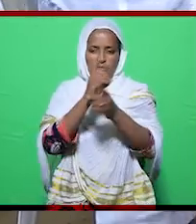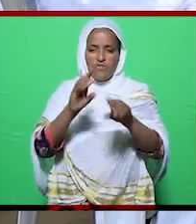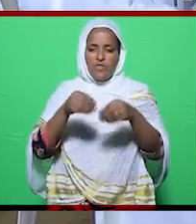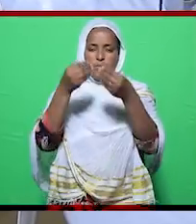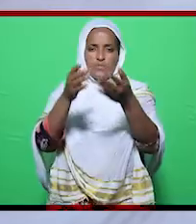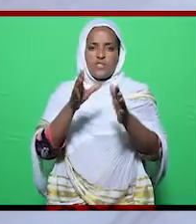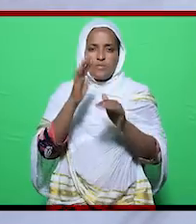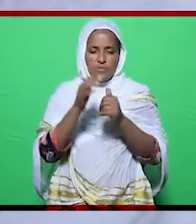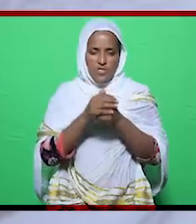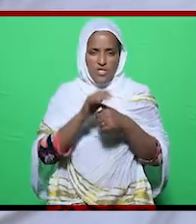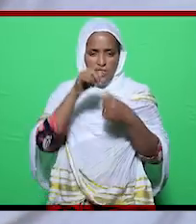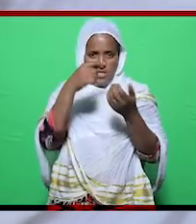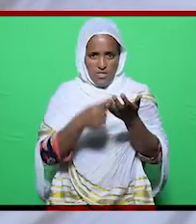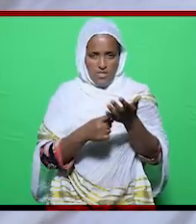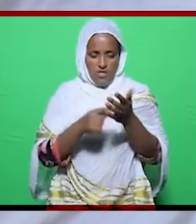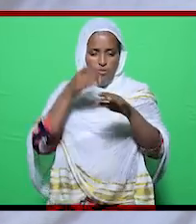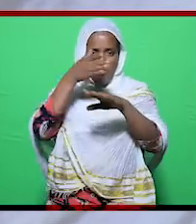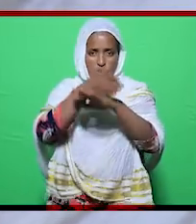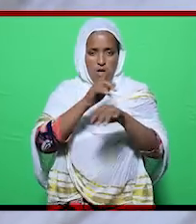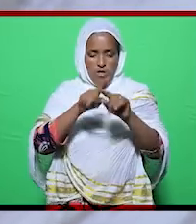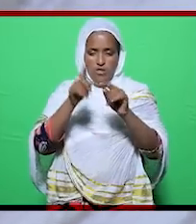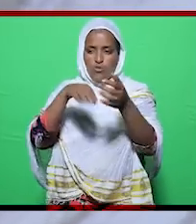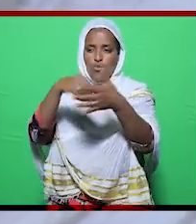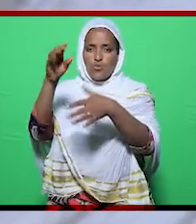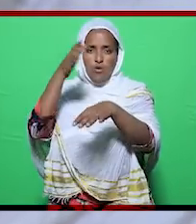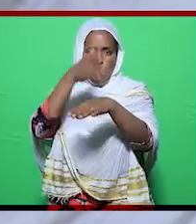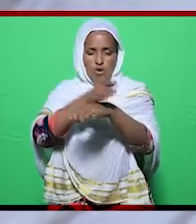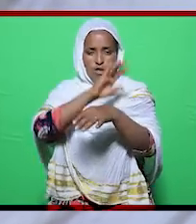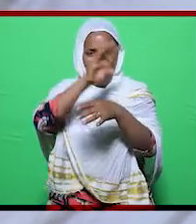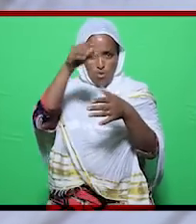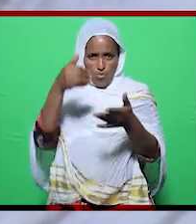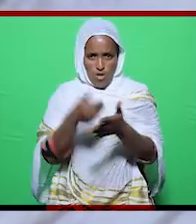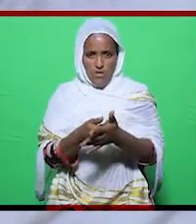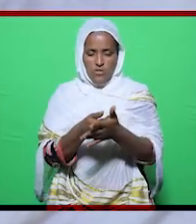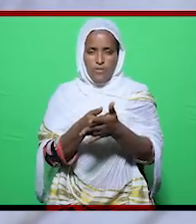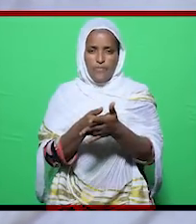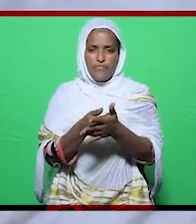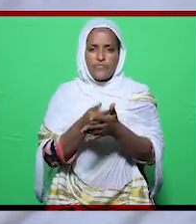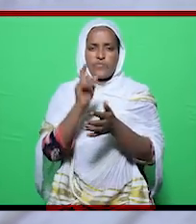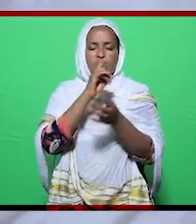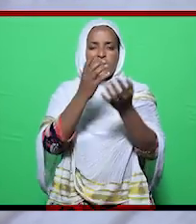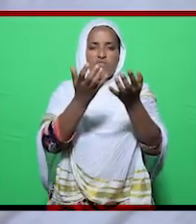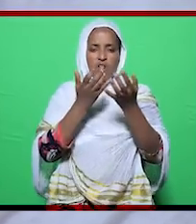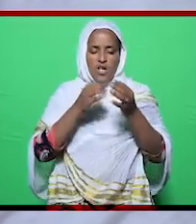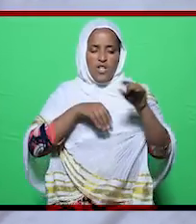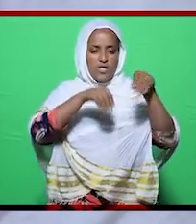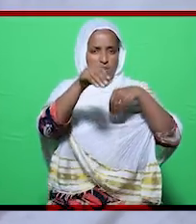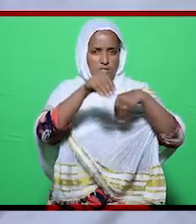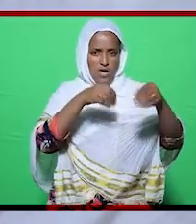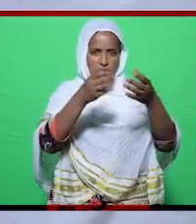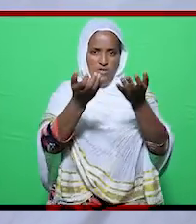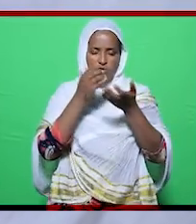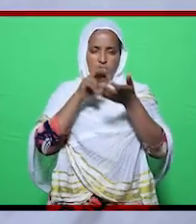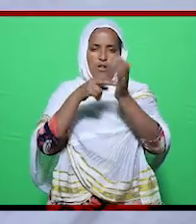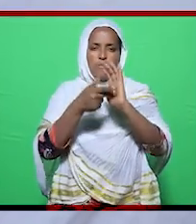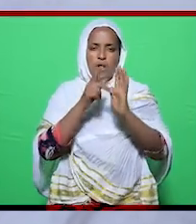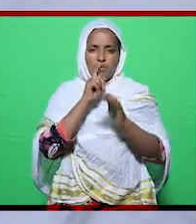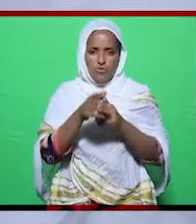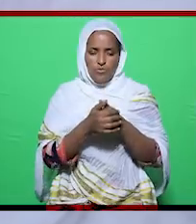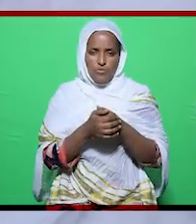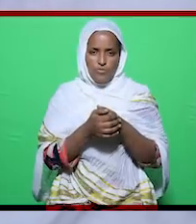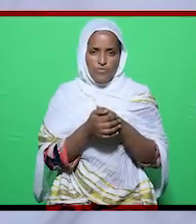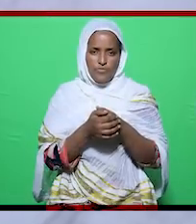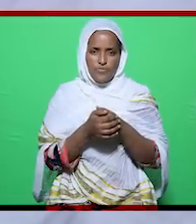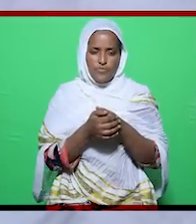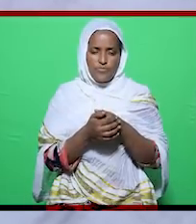እናደርጋለን። ይሄ አሁን መምህራችን የነገሩና መፍትሄ ሐሳብ የሁላችንም ጭንቀት መፍትሄ የሚሰጥ ይመስለኛል። ስለዚህ ከዚህ በኋላ እንግዲህ ከወጣን